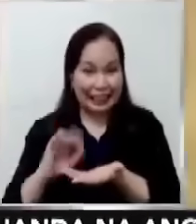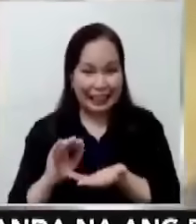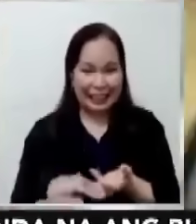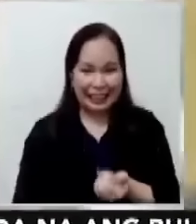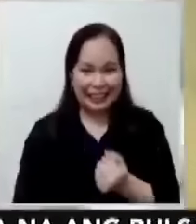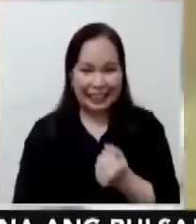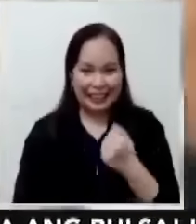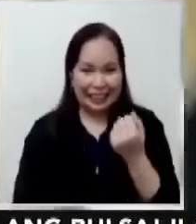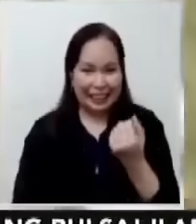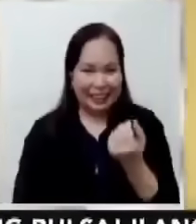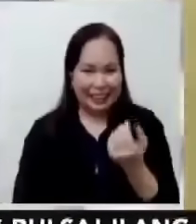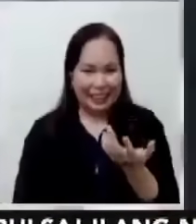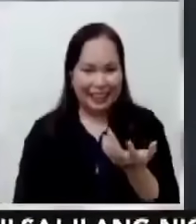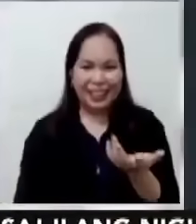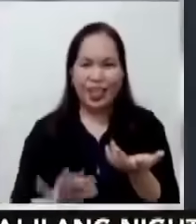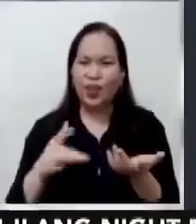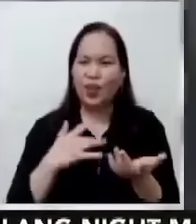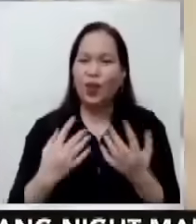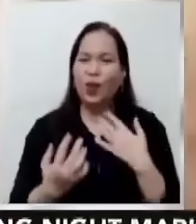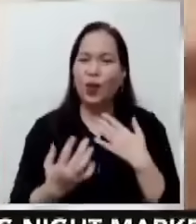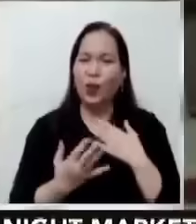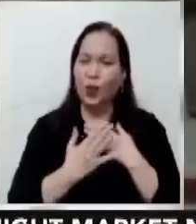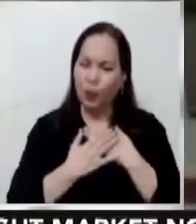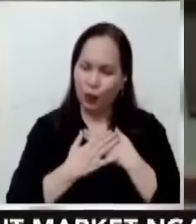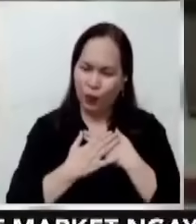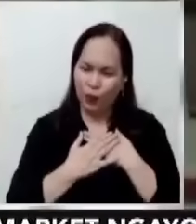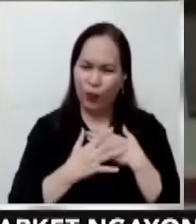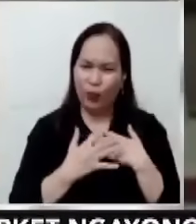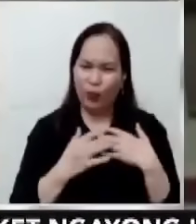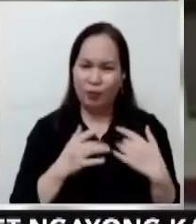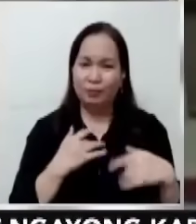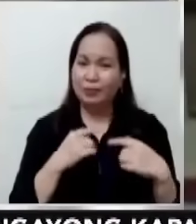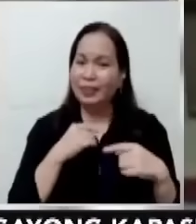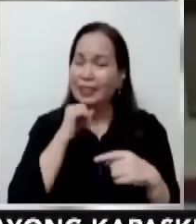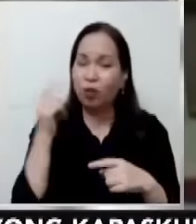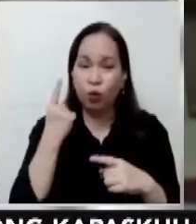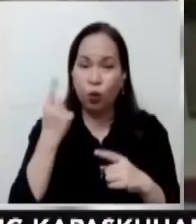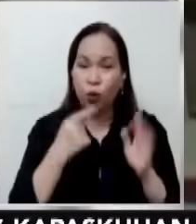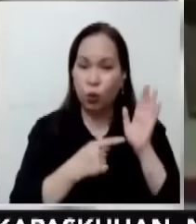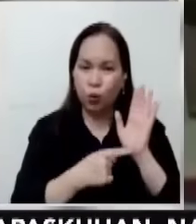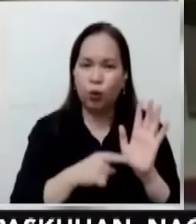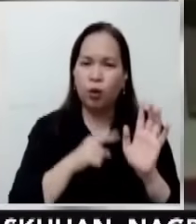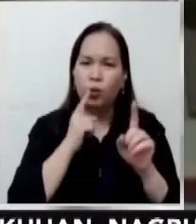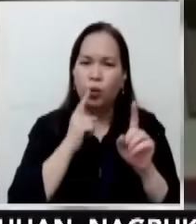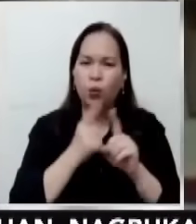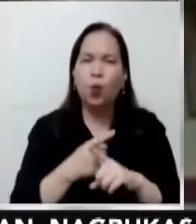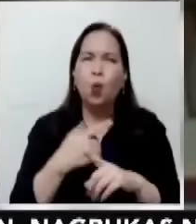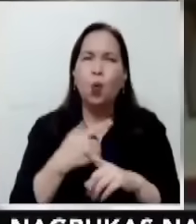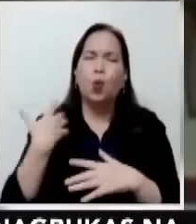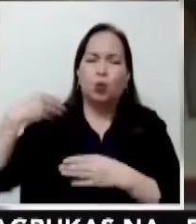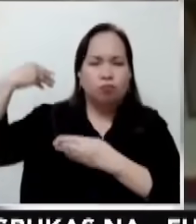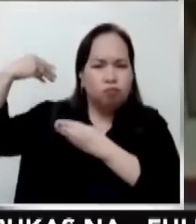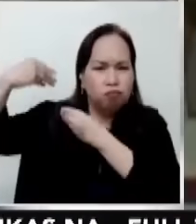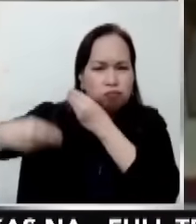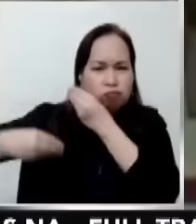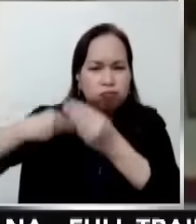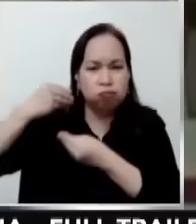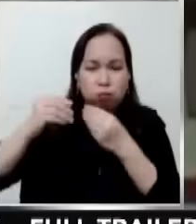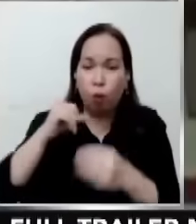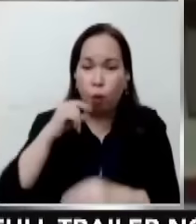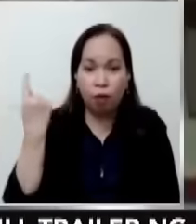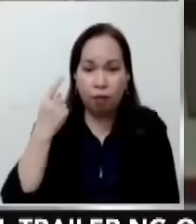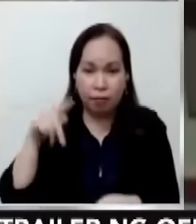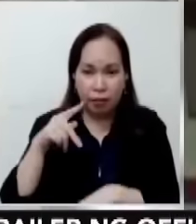at naging emotional. It's not just a show. It's a franchise, and hindi lang to dito sa Pilipinas, sa buong